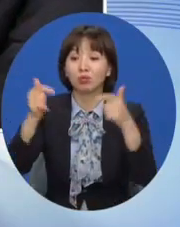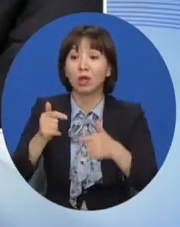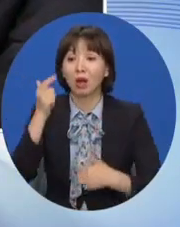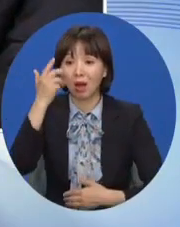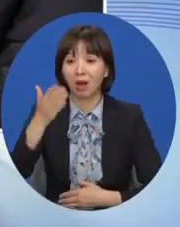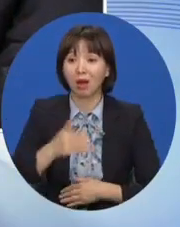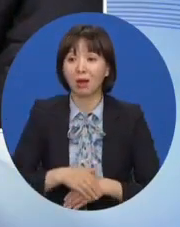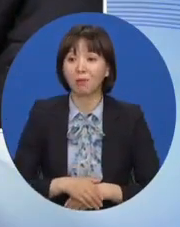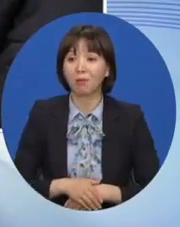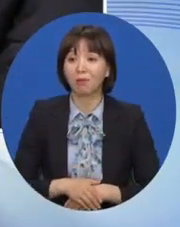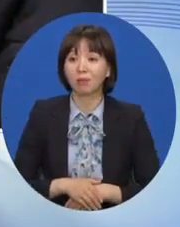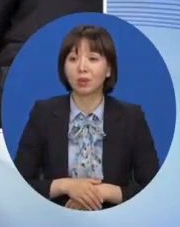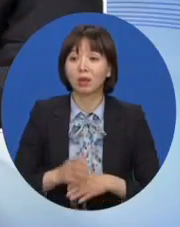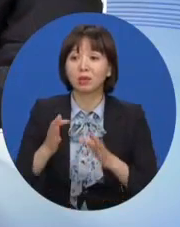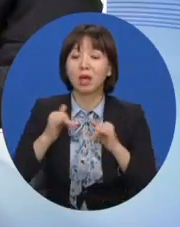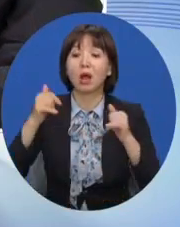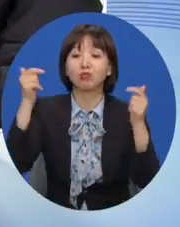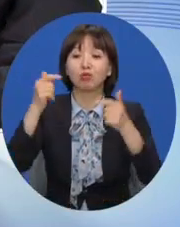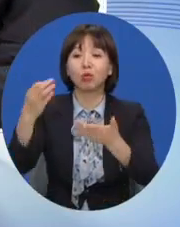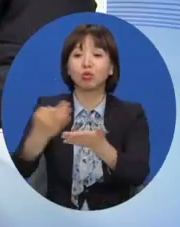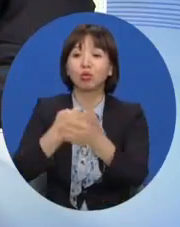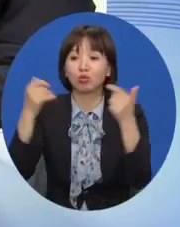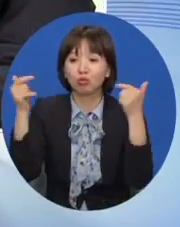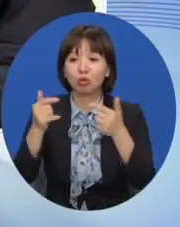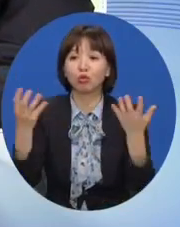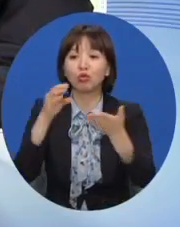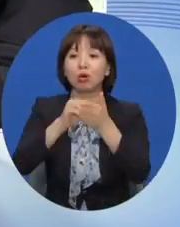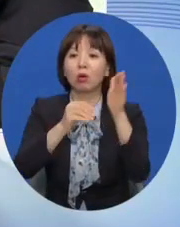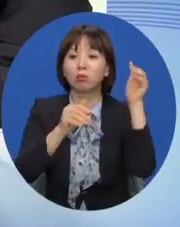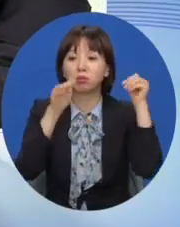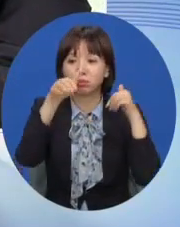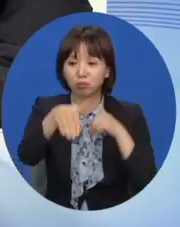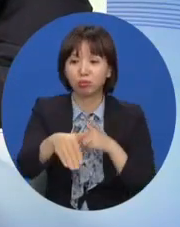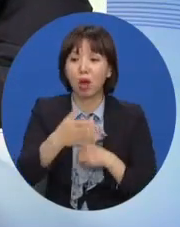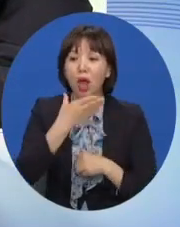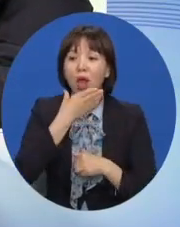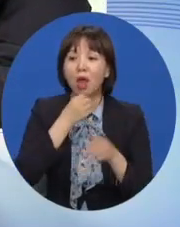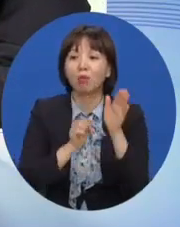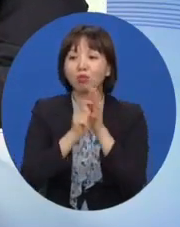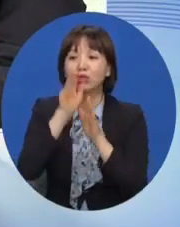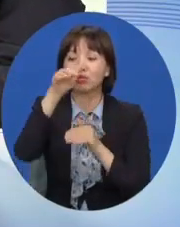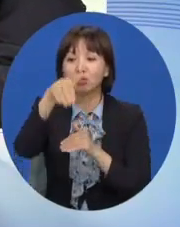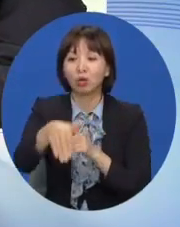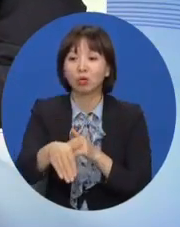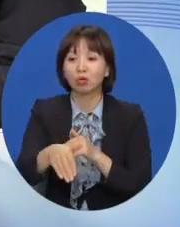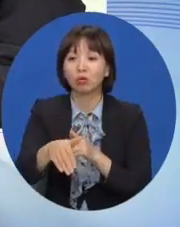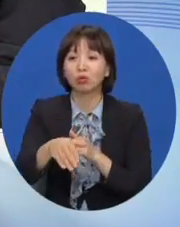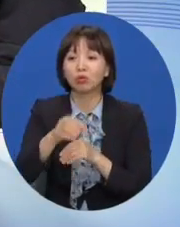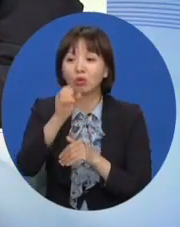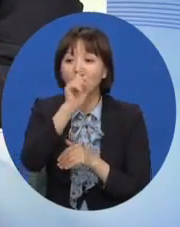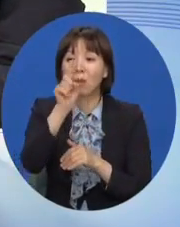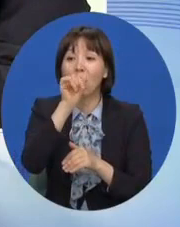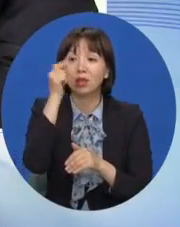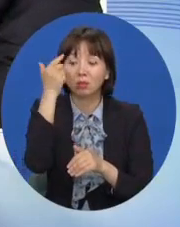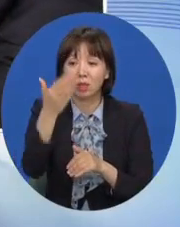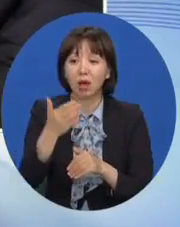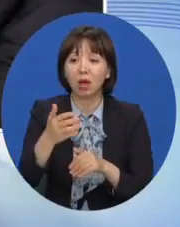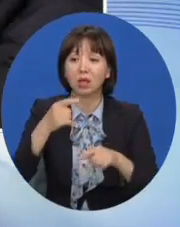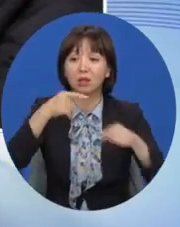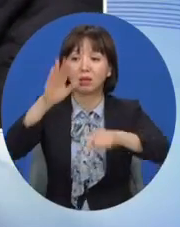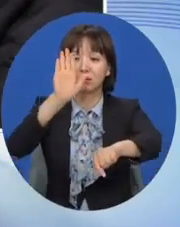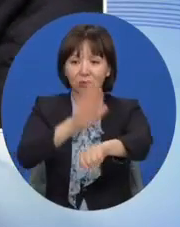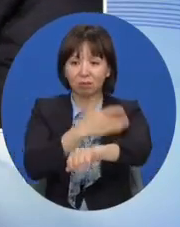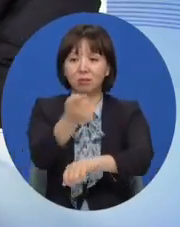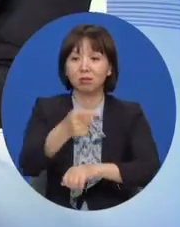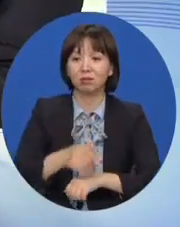에헤 이런 인구는 계속 줄고 소득은 줄고 취업률 떨어지고 행복지수 떨어지고 뭐 하나 편한 데가 어디 있습니까? 이거 시정을 잘못 운영하시는